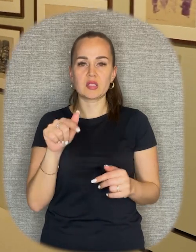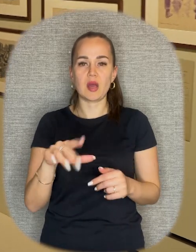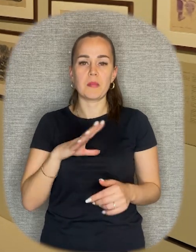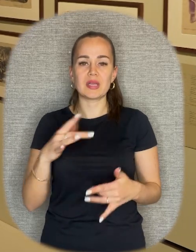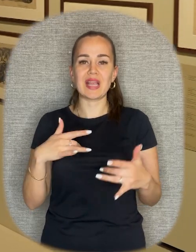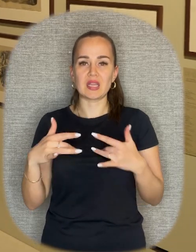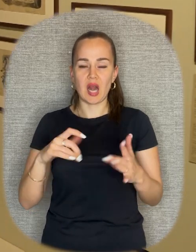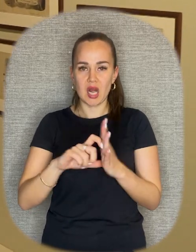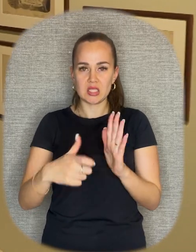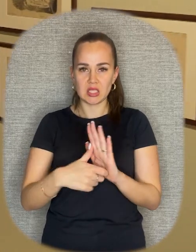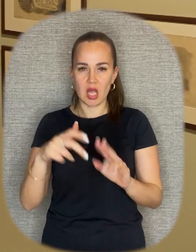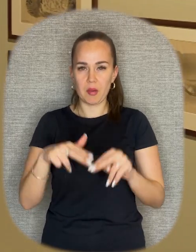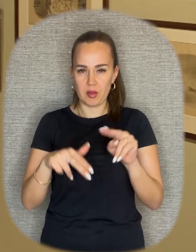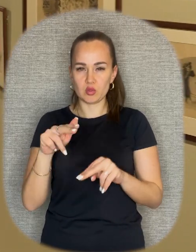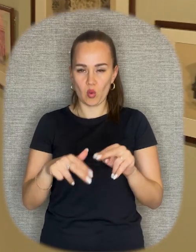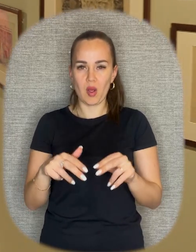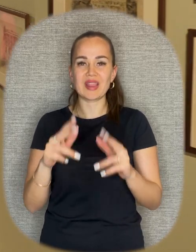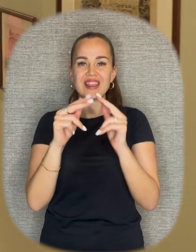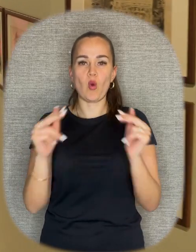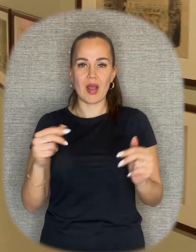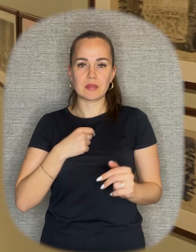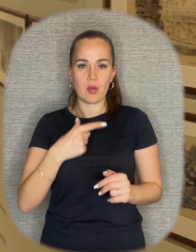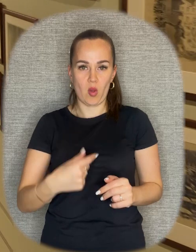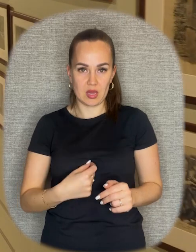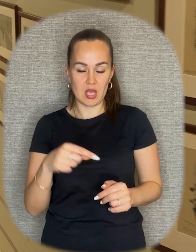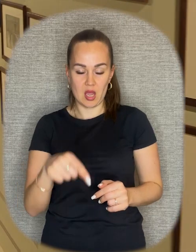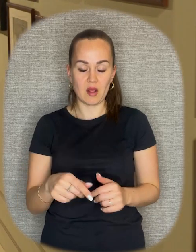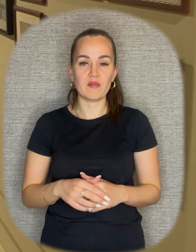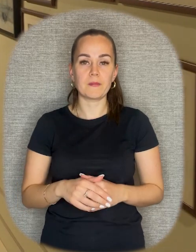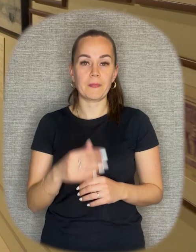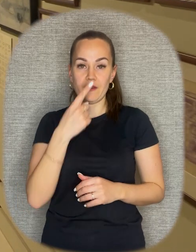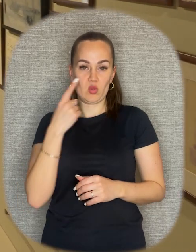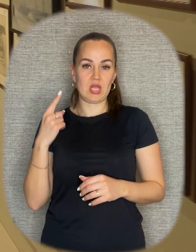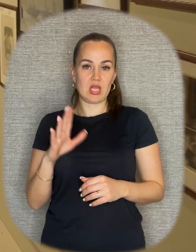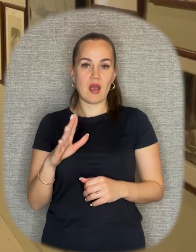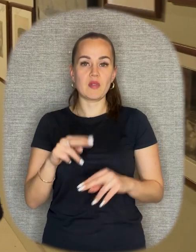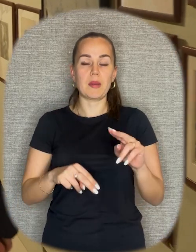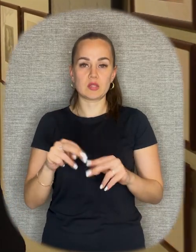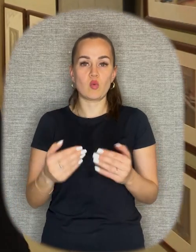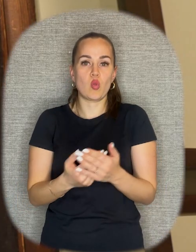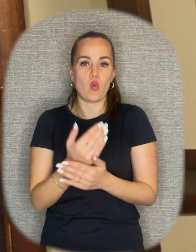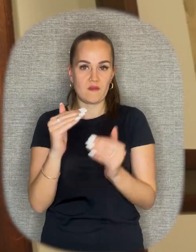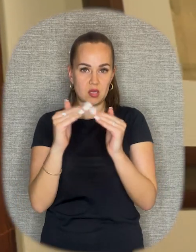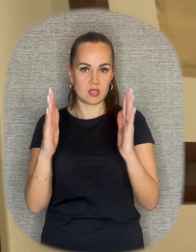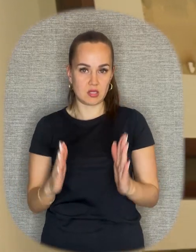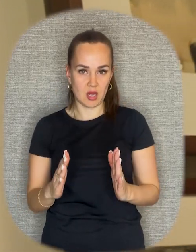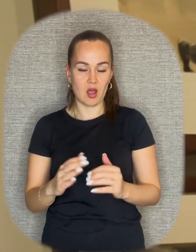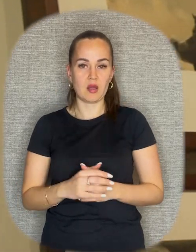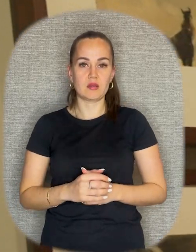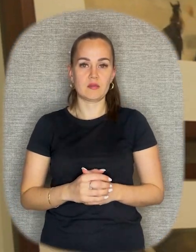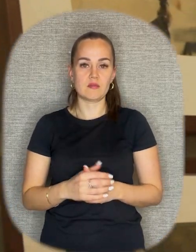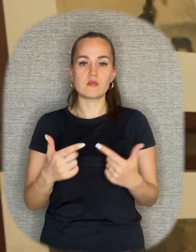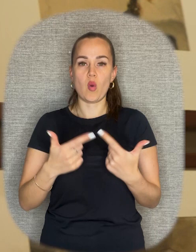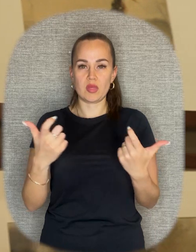территорию площади Островского аничкового дворца в своё время там построен театральный зал при